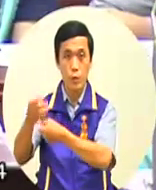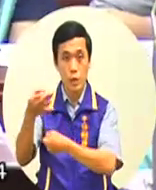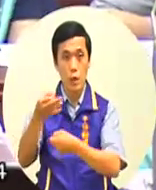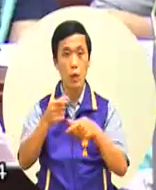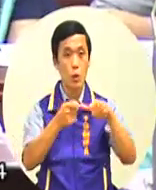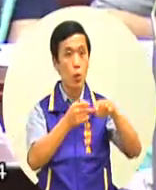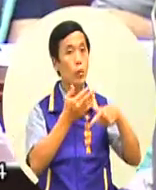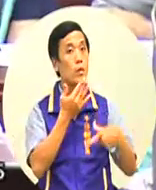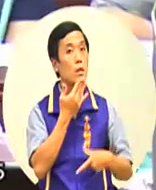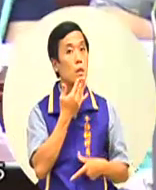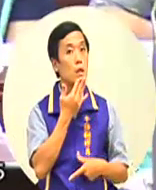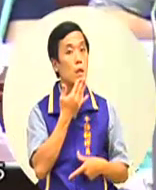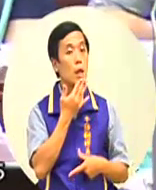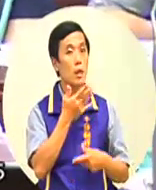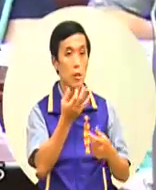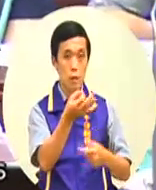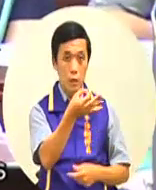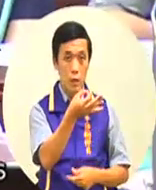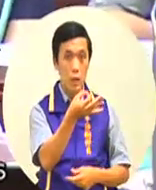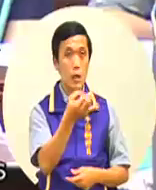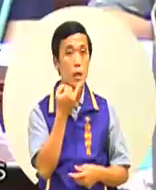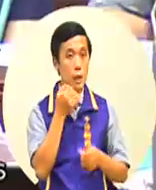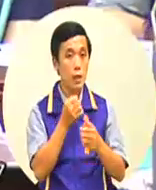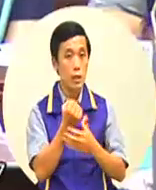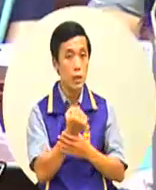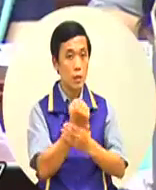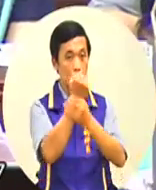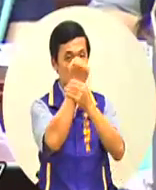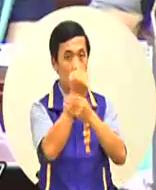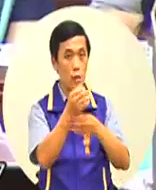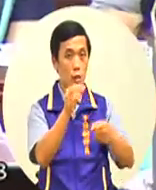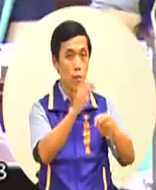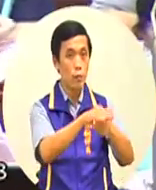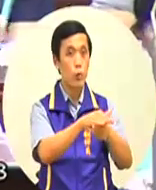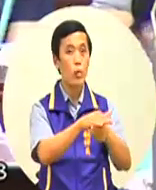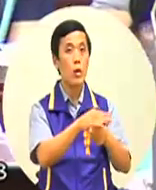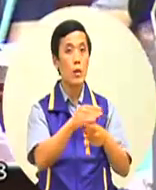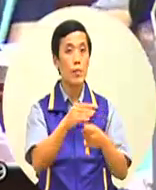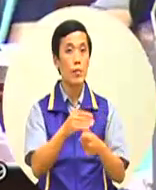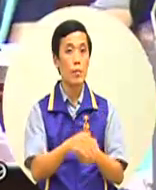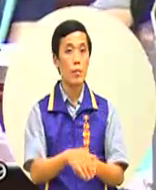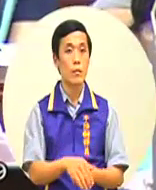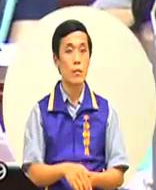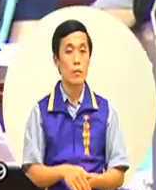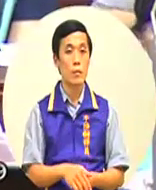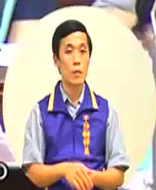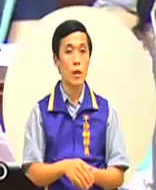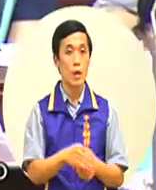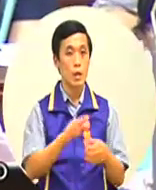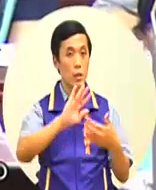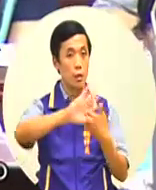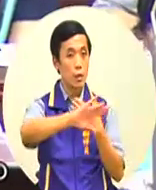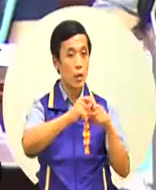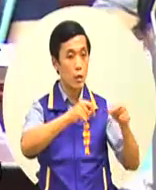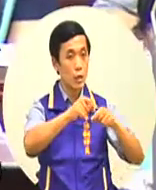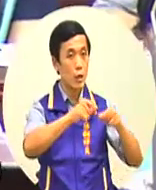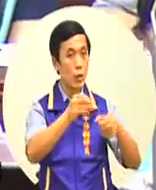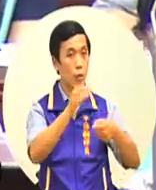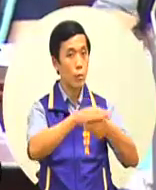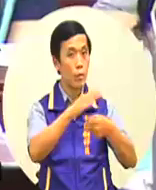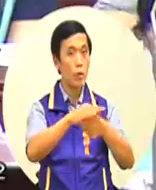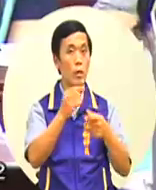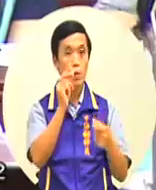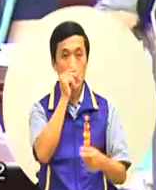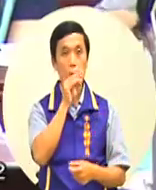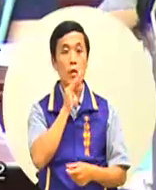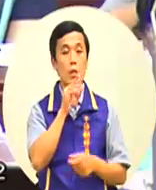的一些费用可以继续支持原民会其他的一些各种不同的方案，尤其有一些长照